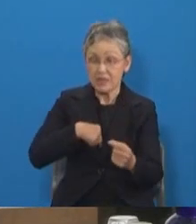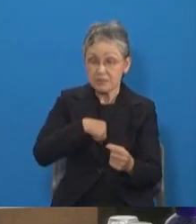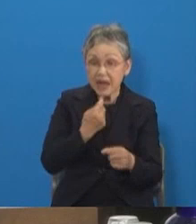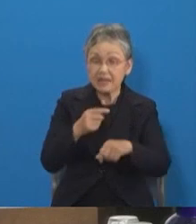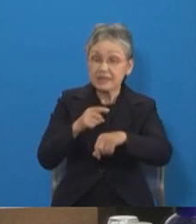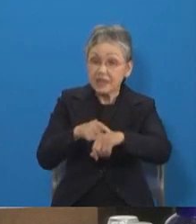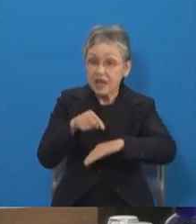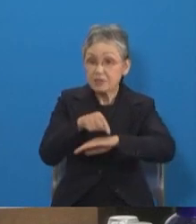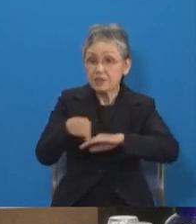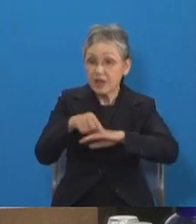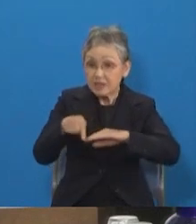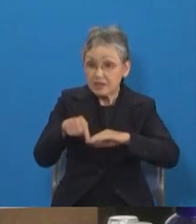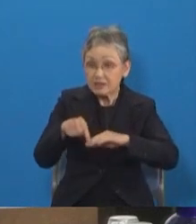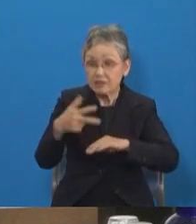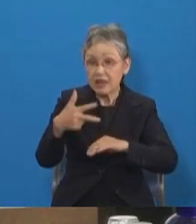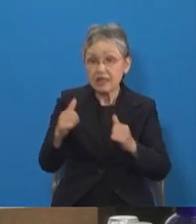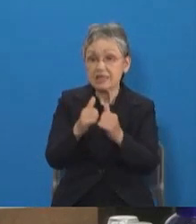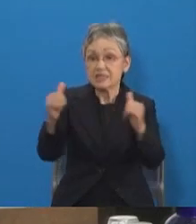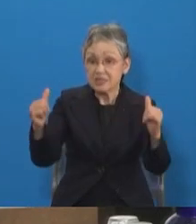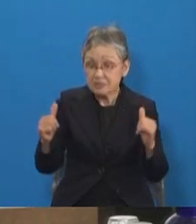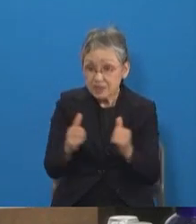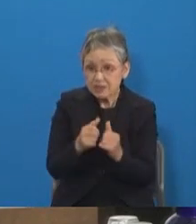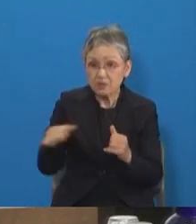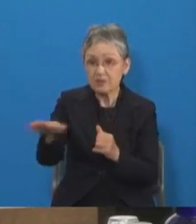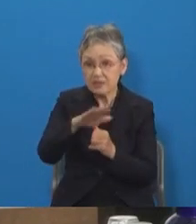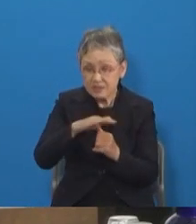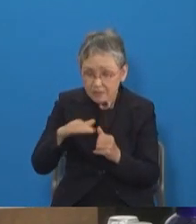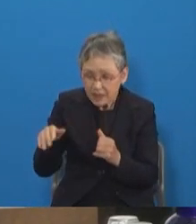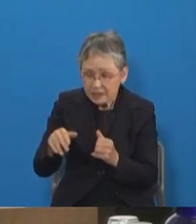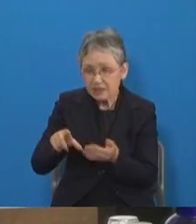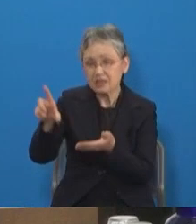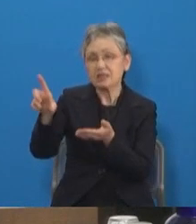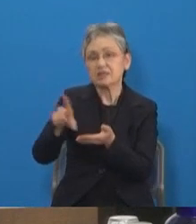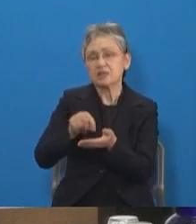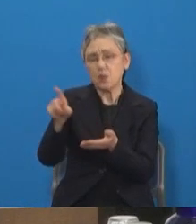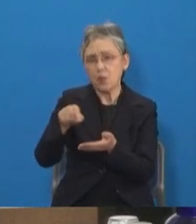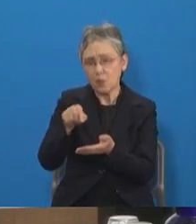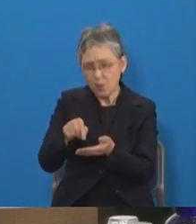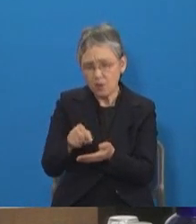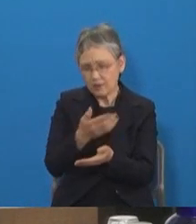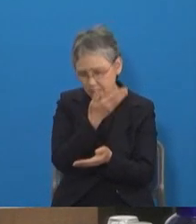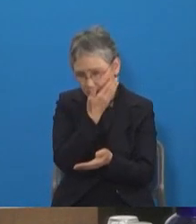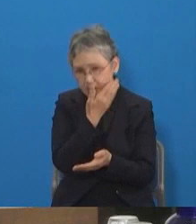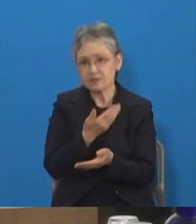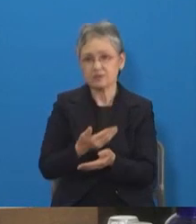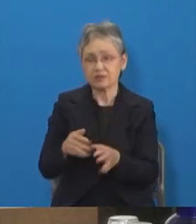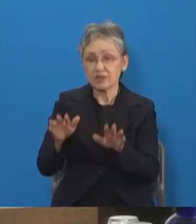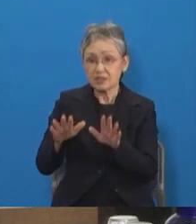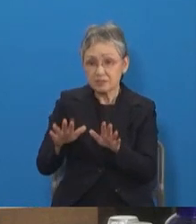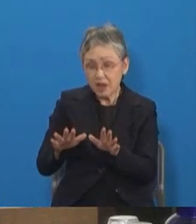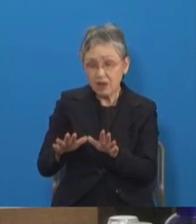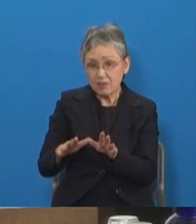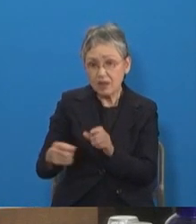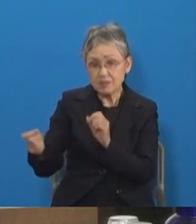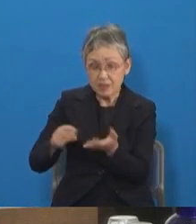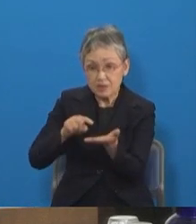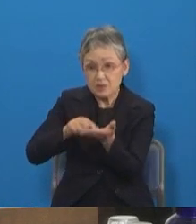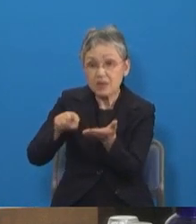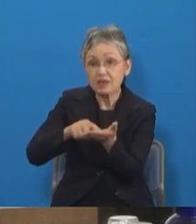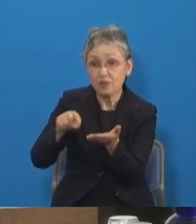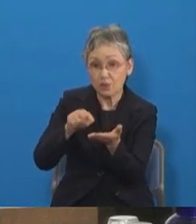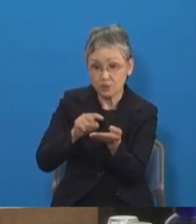市民防災の要として、市民の皆様に広くご利用いただくことが重要であり、今や身近な存在であるスマートフォン